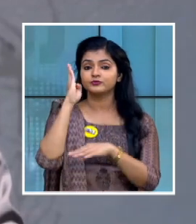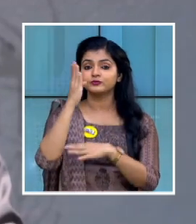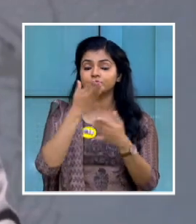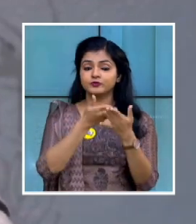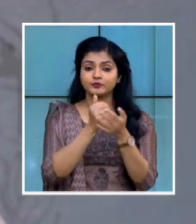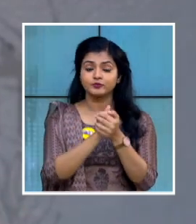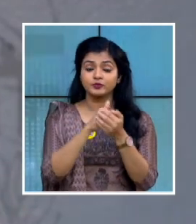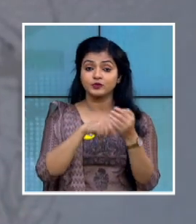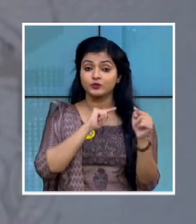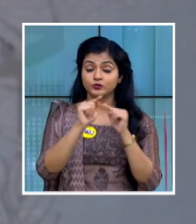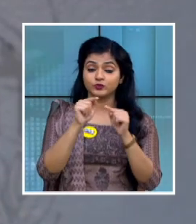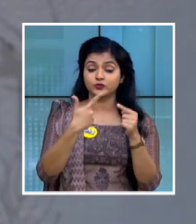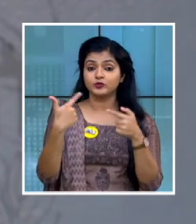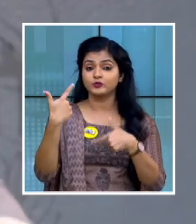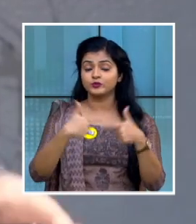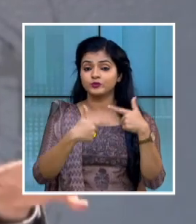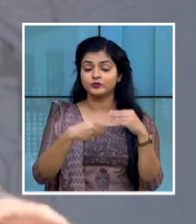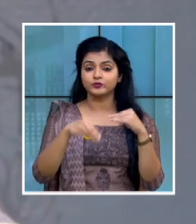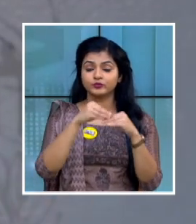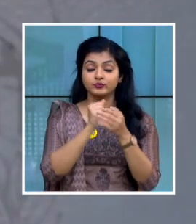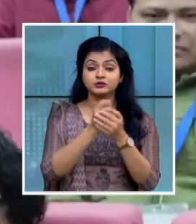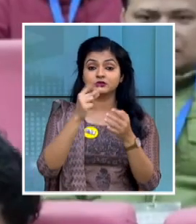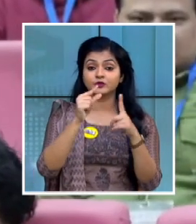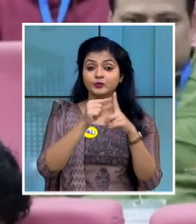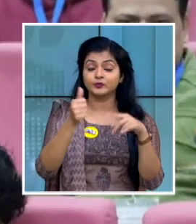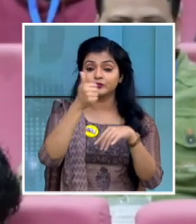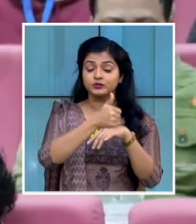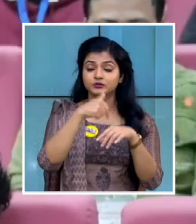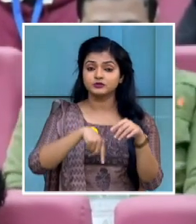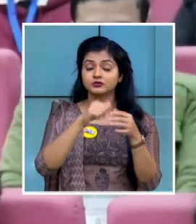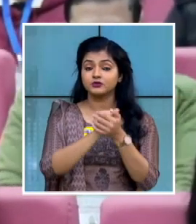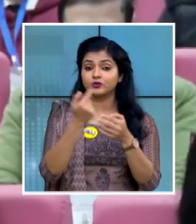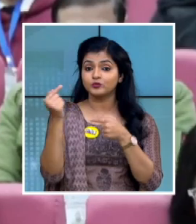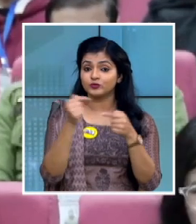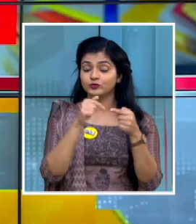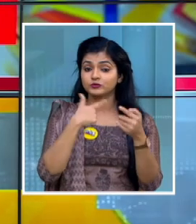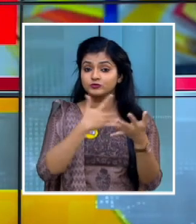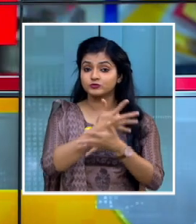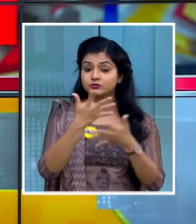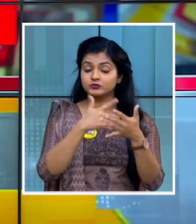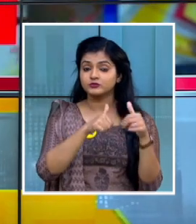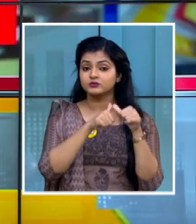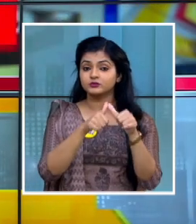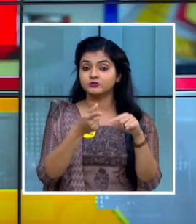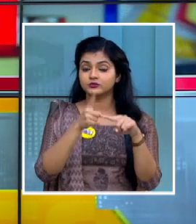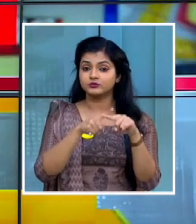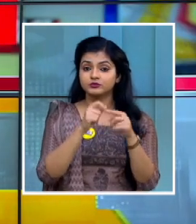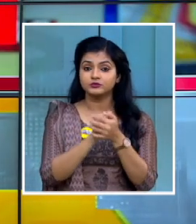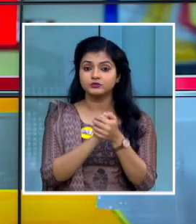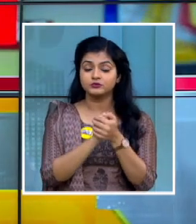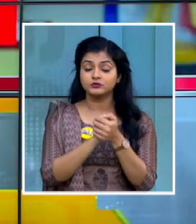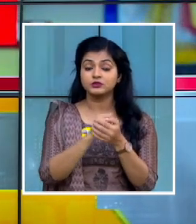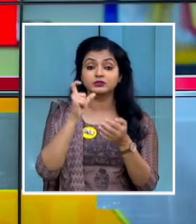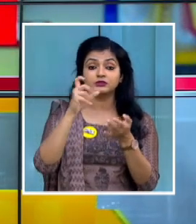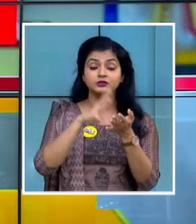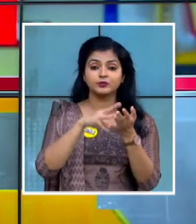വിമർശനങ്ങൾ, വിവാദങ്ങളെല്ലാം തന്നെ ദേശീയ ഉപരാഷ്ട്രപതി കൂടി സനാതനധർമ്മവുമായി ബന്ധപ്പെട്ട ചർച്ചകളിൽ പ്രതികരണമായി എത്തുമ്പോൾ മുഖ്യമന്ത്രി